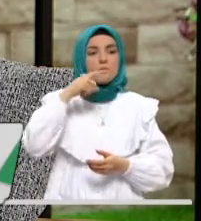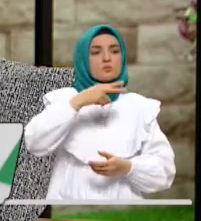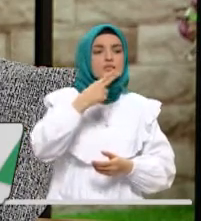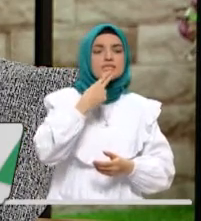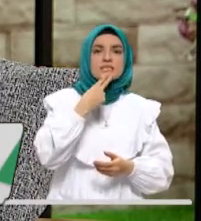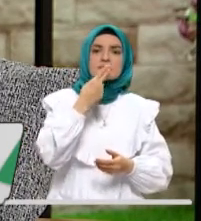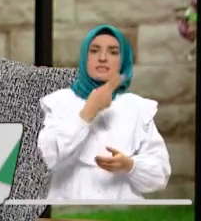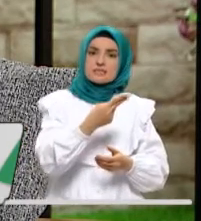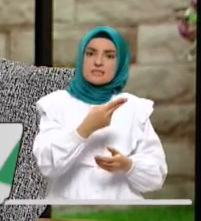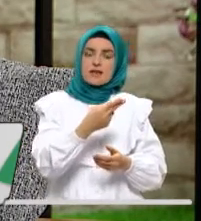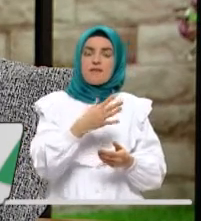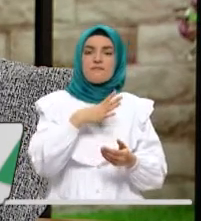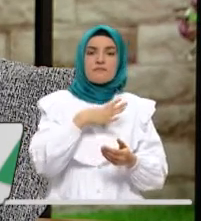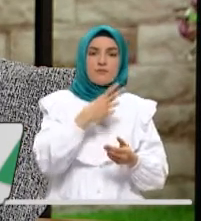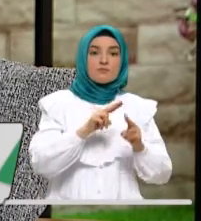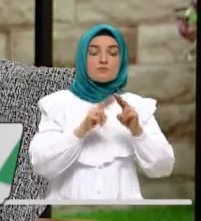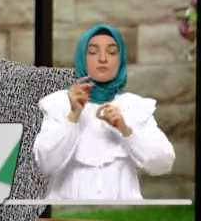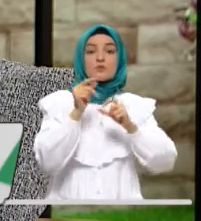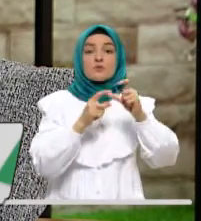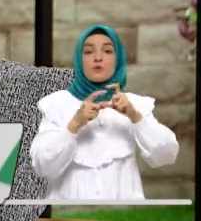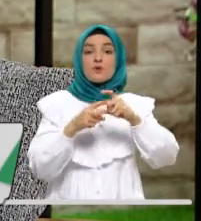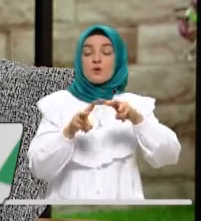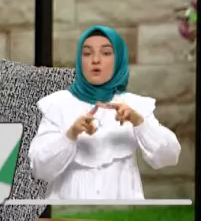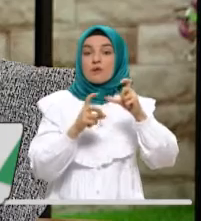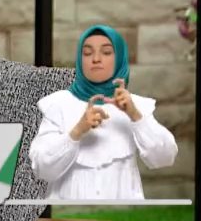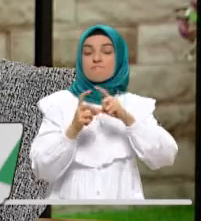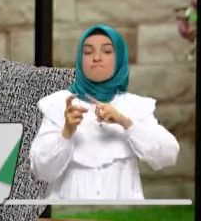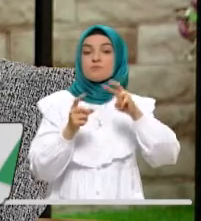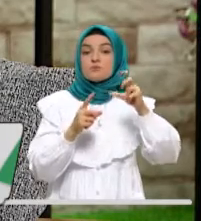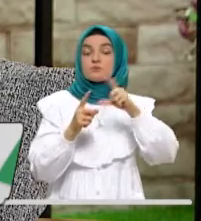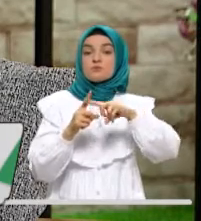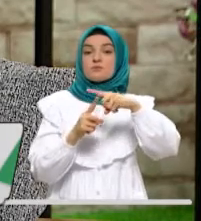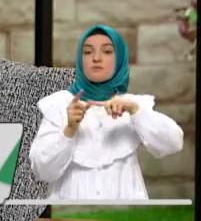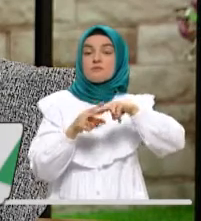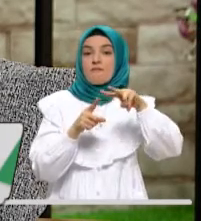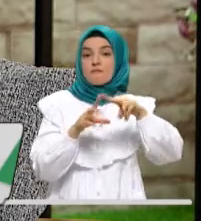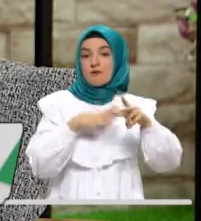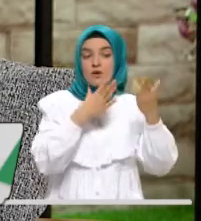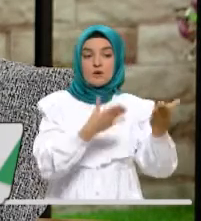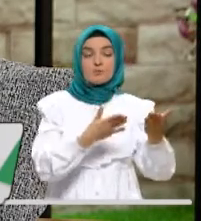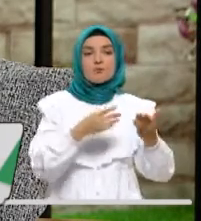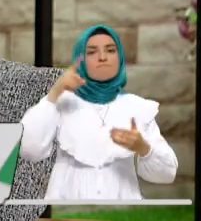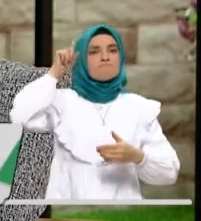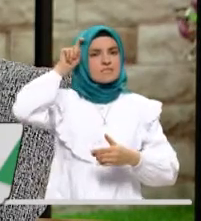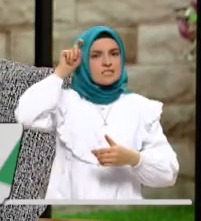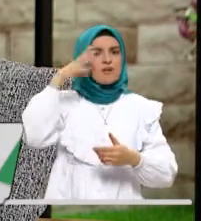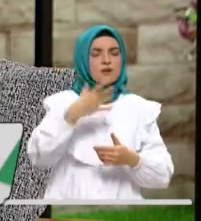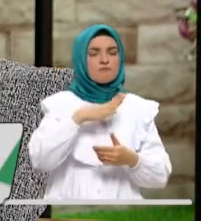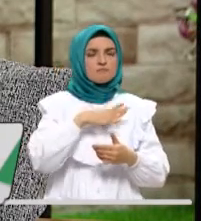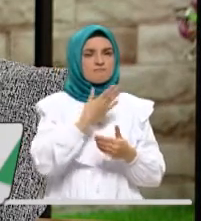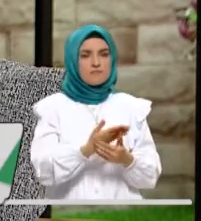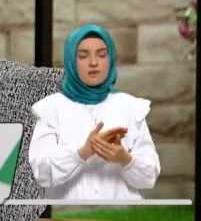öne çıkan varsa, mesela Kösem Sultan bunlardan biridir. Nezaketi, zekası, kibarlığı çünkü bunlar aritmetik ve siyaset dersi de alıyorlar